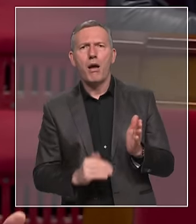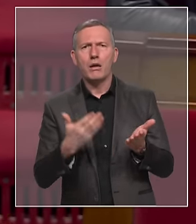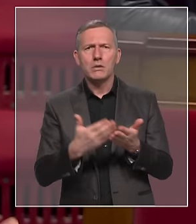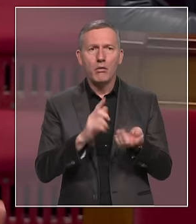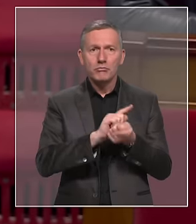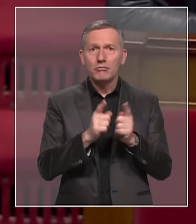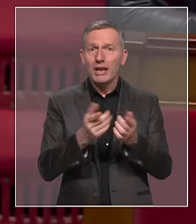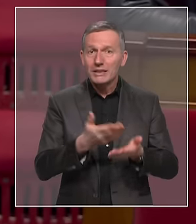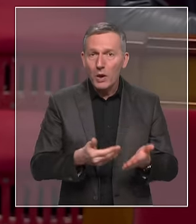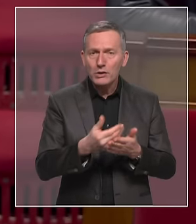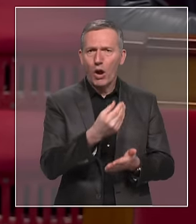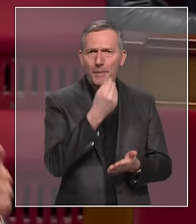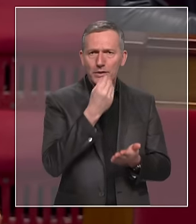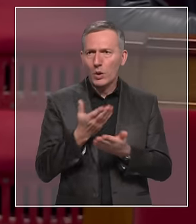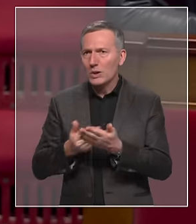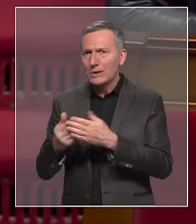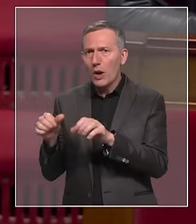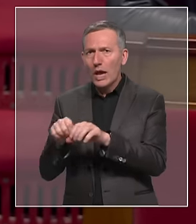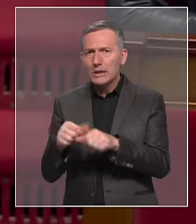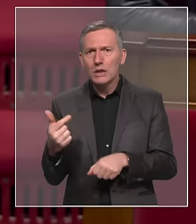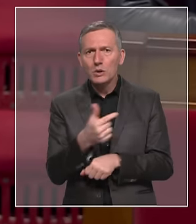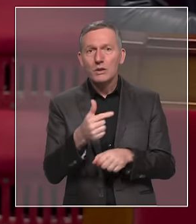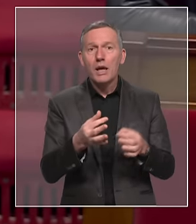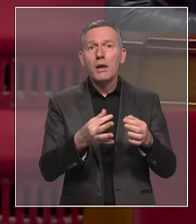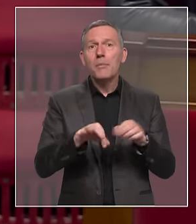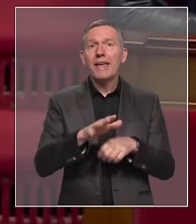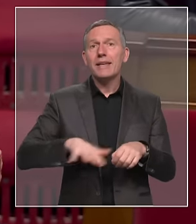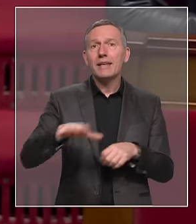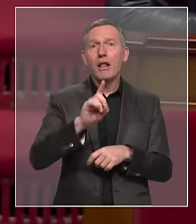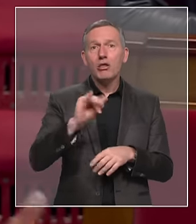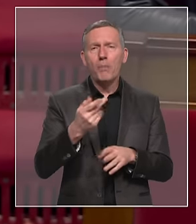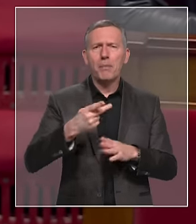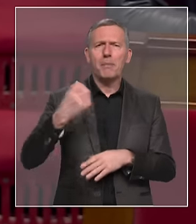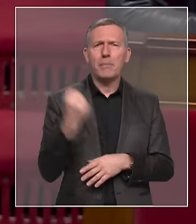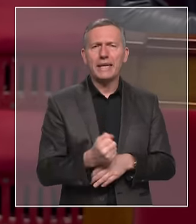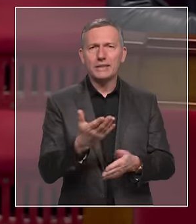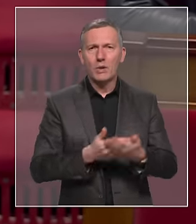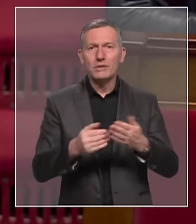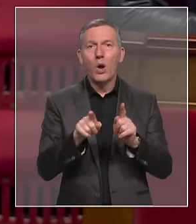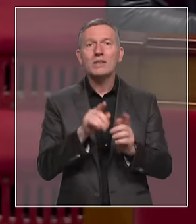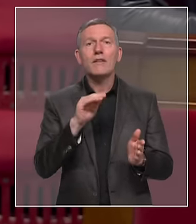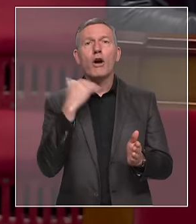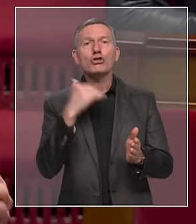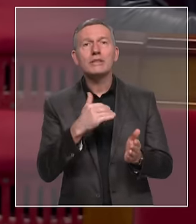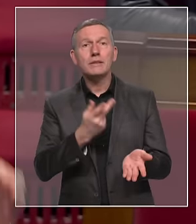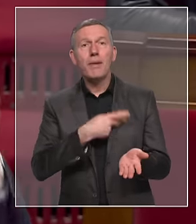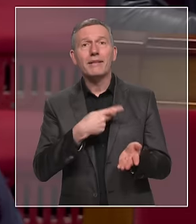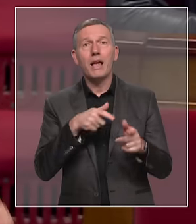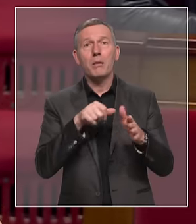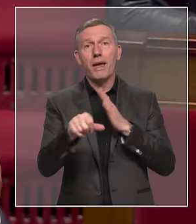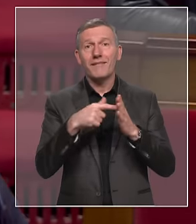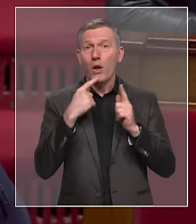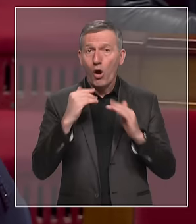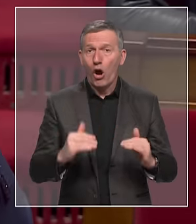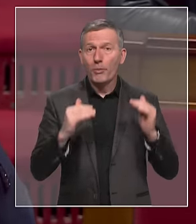sur l'alimentation et sur l'essence, elle est d'ailleurs pire dans les pays d'outre-mer. Et puis, il y a les franchises médicales qui augmentent. Vous allez prendre